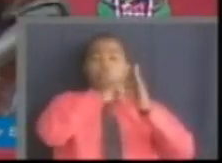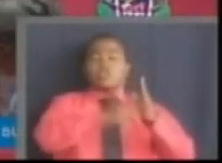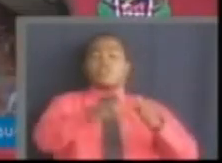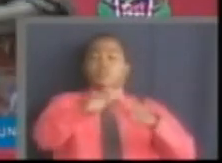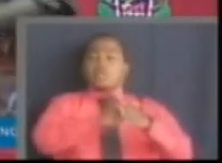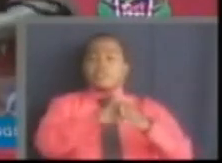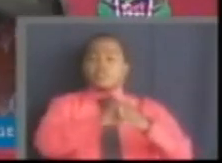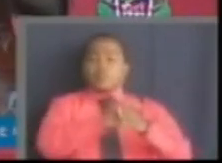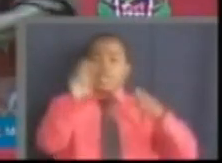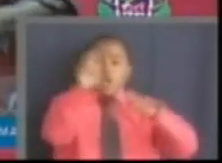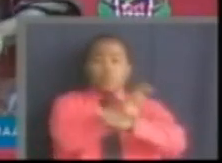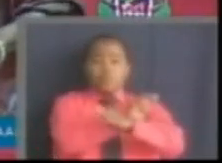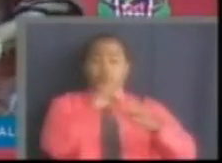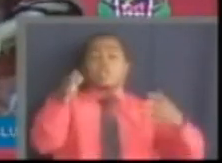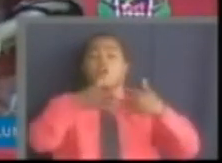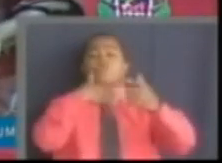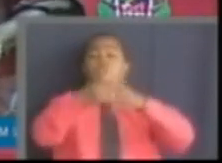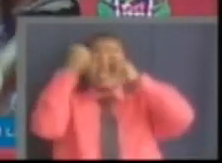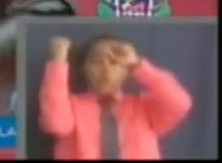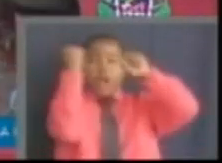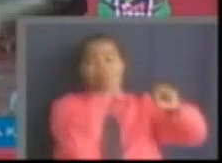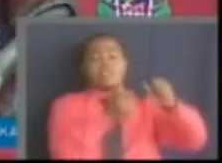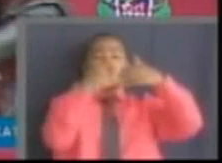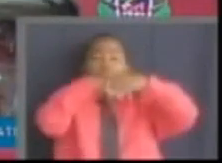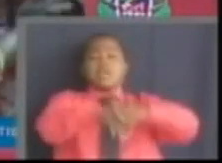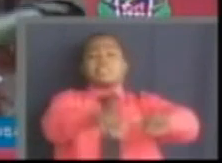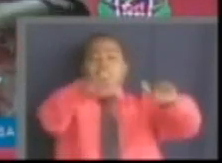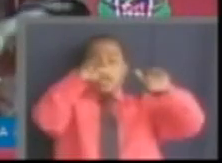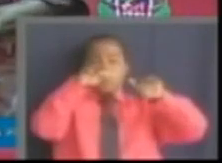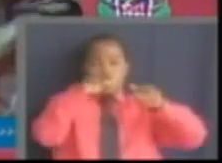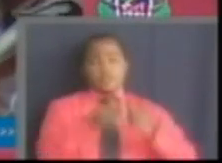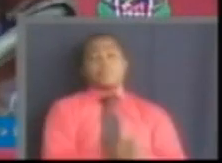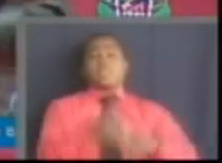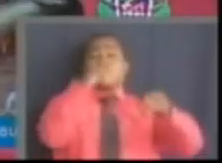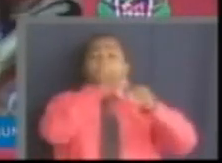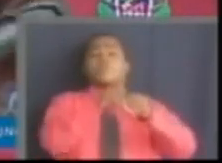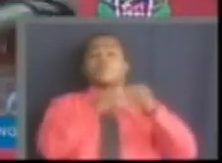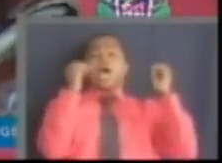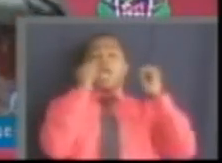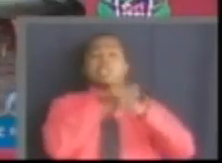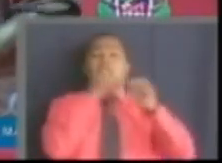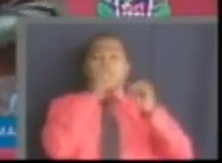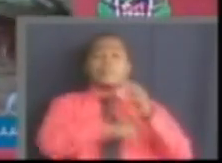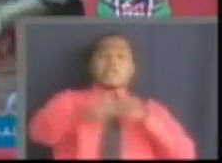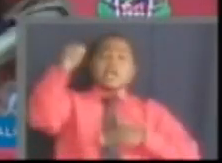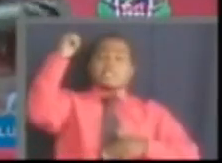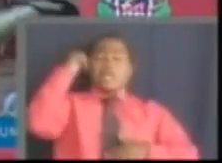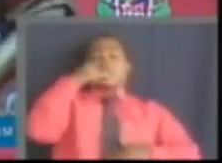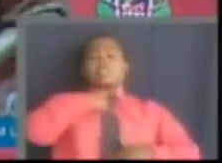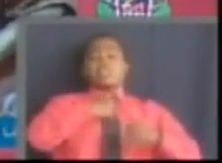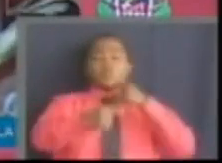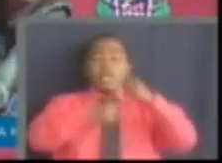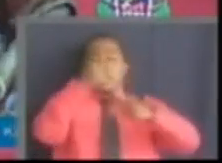kufanyia uhalifu humu ndani ya bunge. Mjumbe aliyetoka kulalamika jana wakati tunaendelea na majadiliano